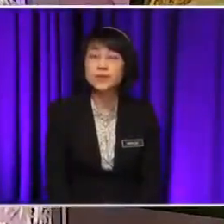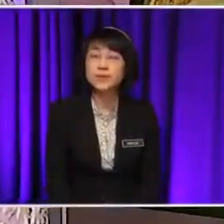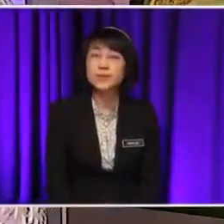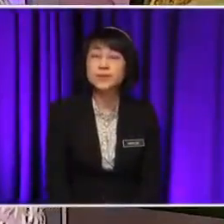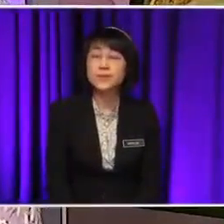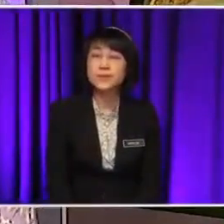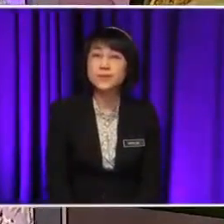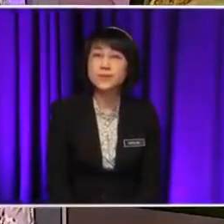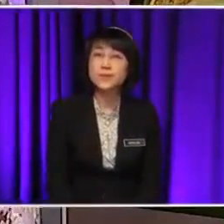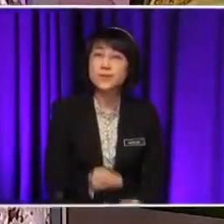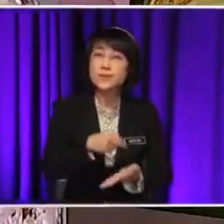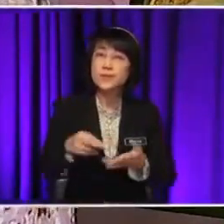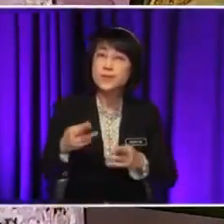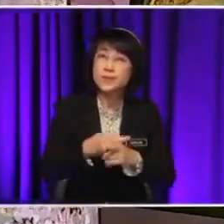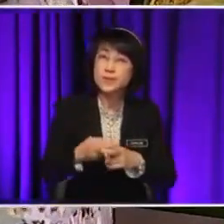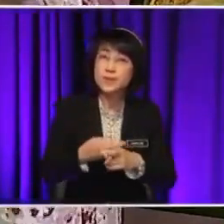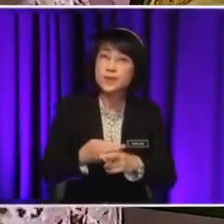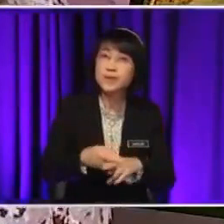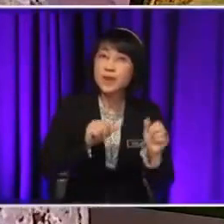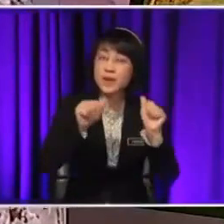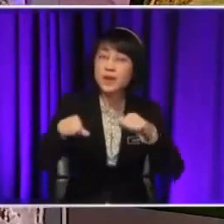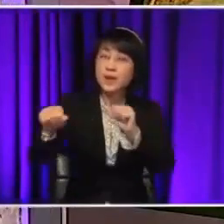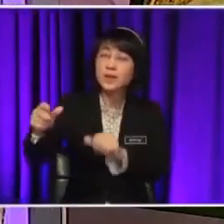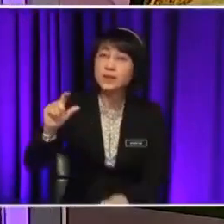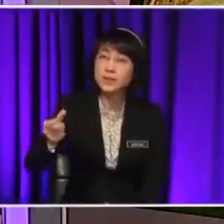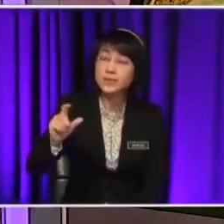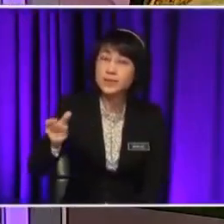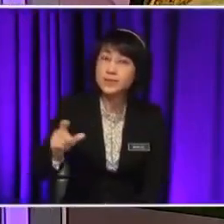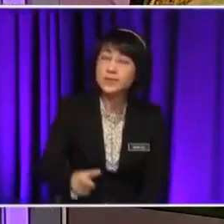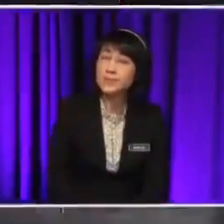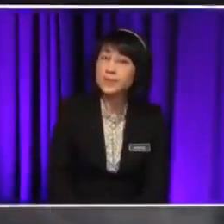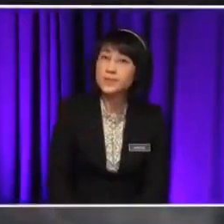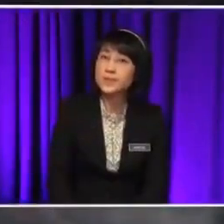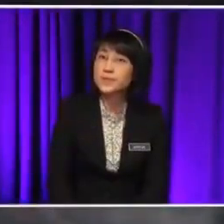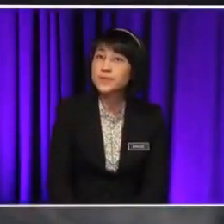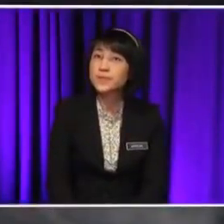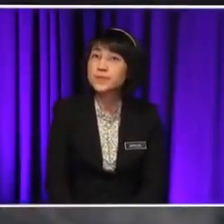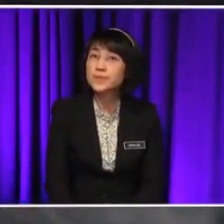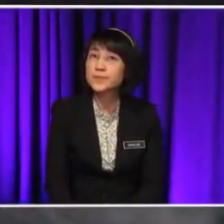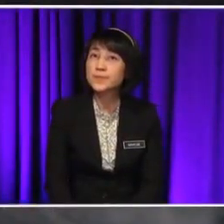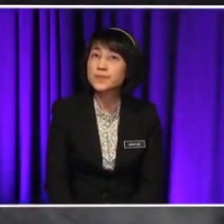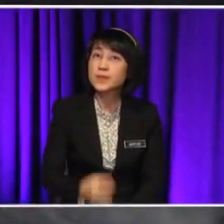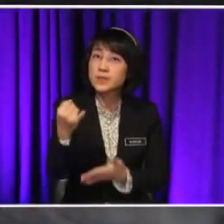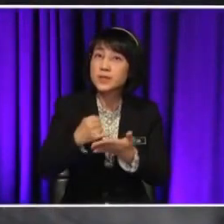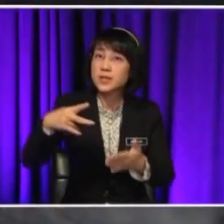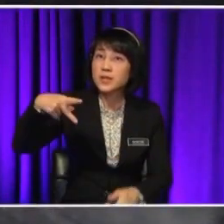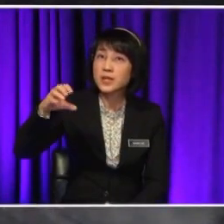nota ringkas. Okey, aliran Kubisme tadi dah tahu. Sama juga macam lukisan. Aliran seni pop